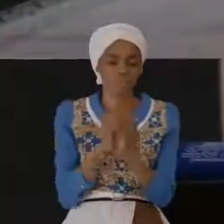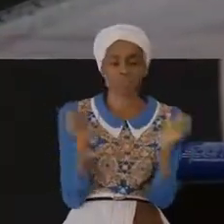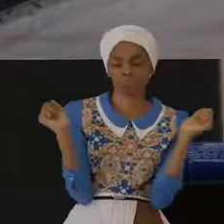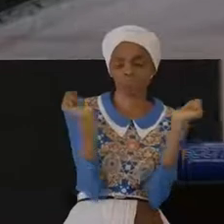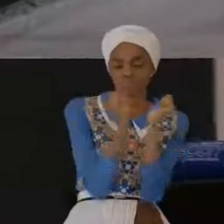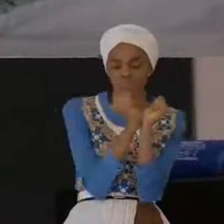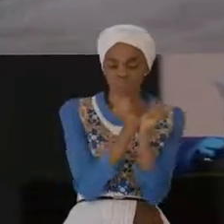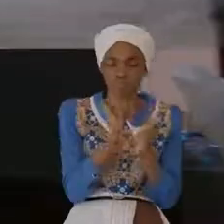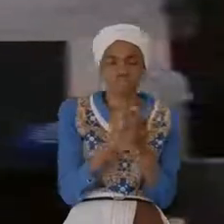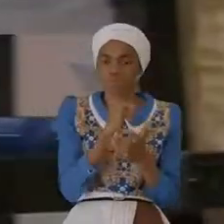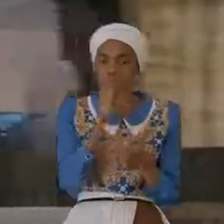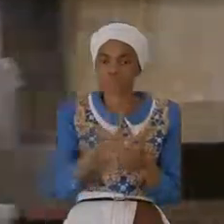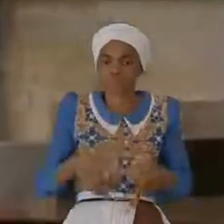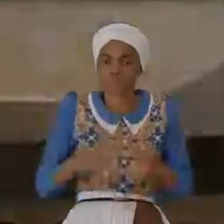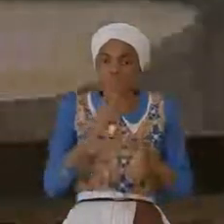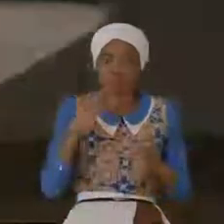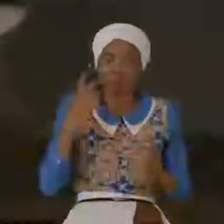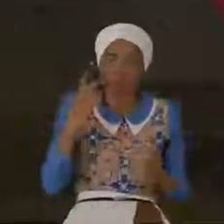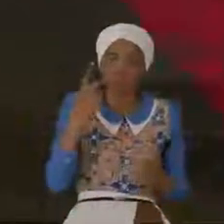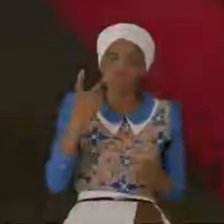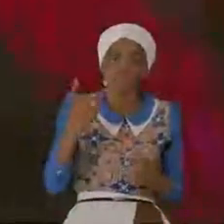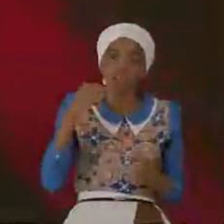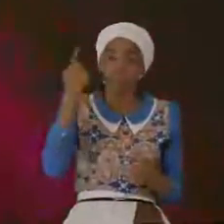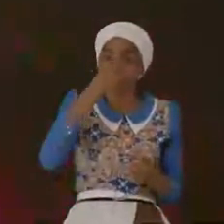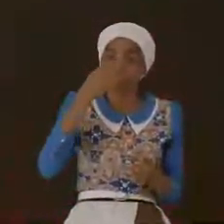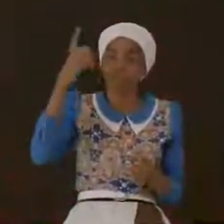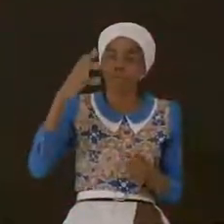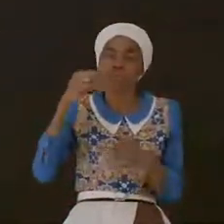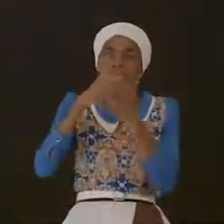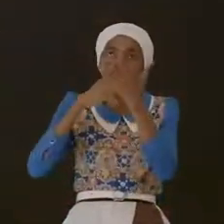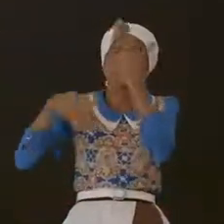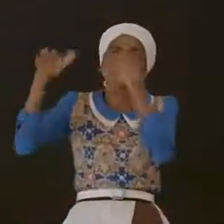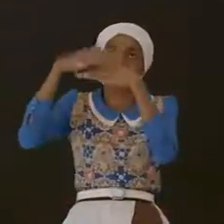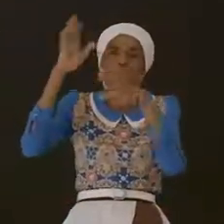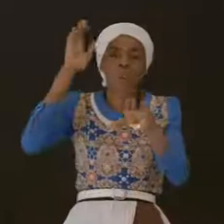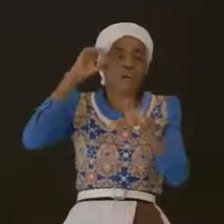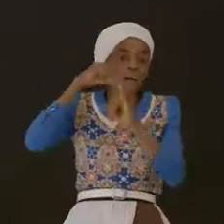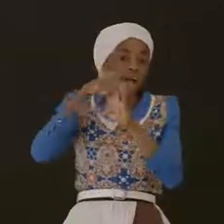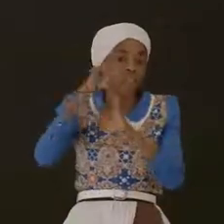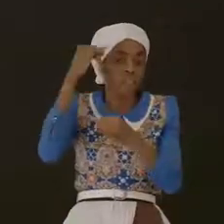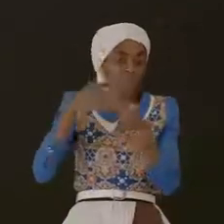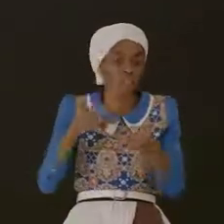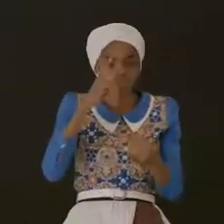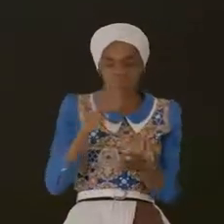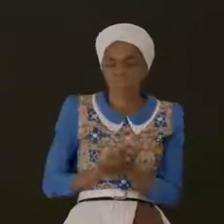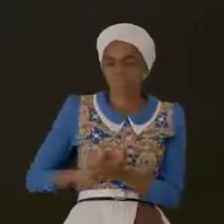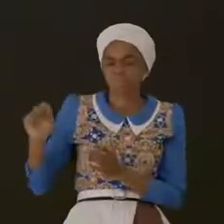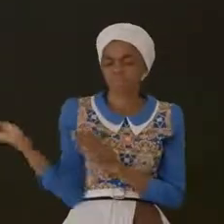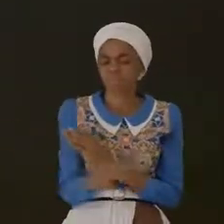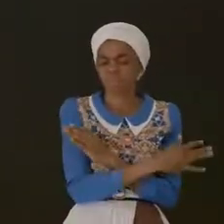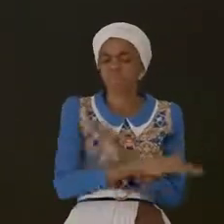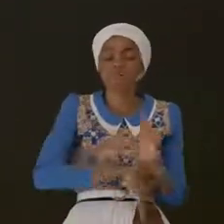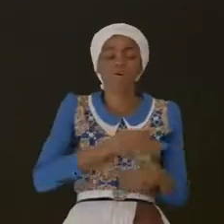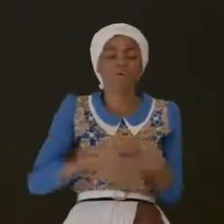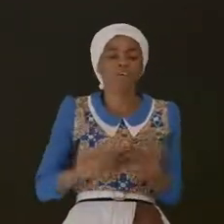vont t'empêcher, qui ne vont pas te permettre de voir la face de Dieu à la gloire du dernier jour, tu mets tout cela de